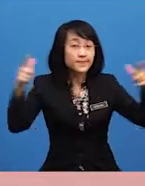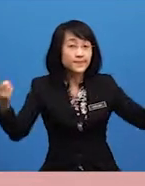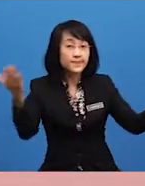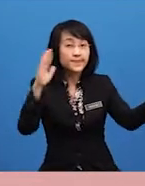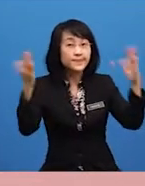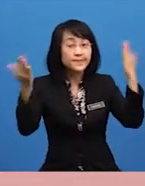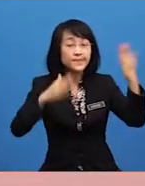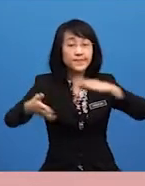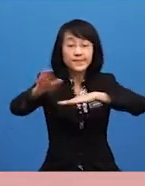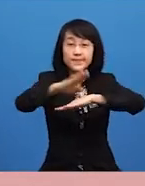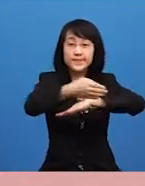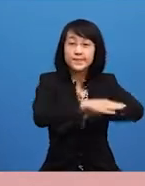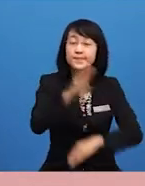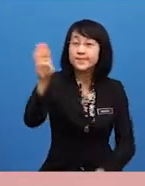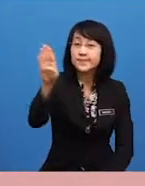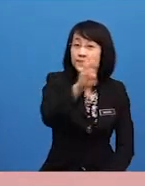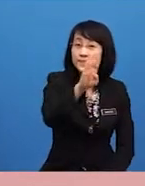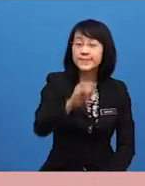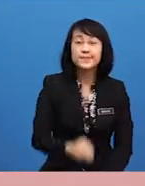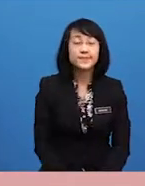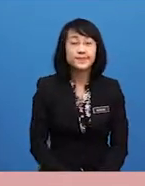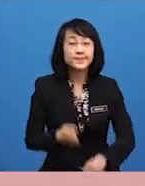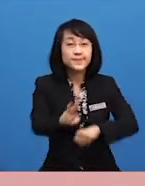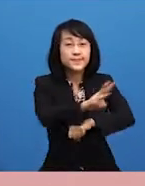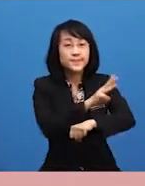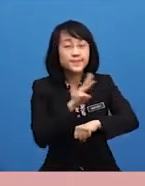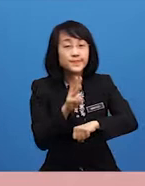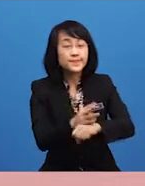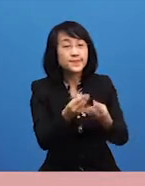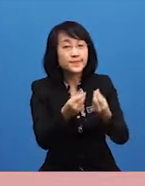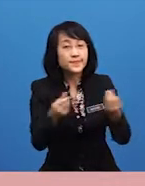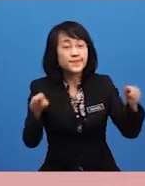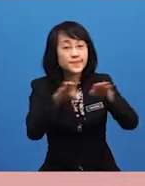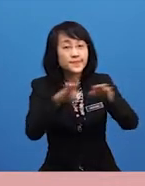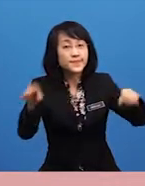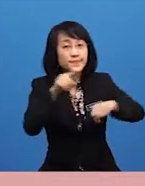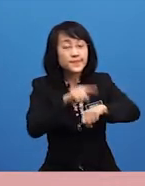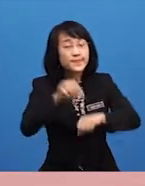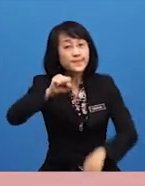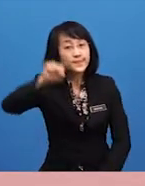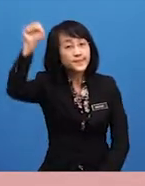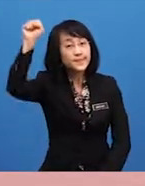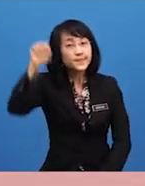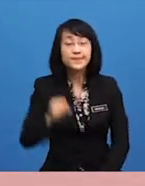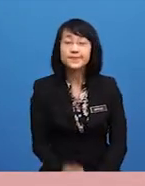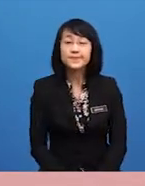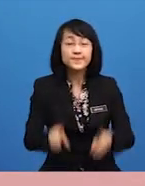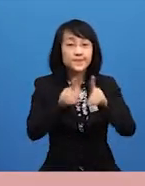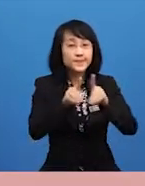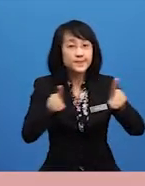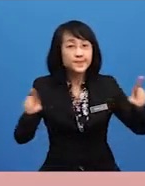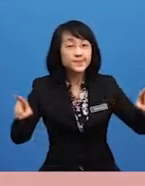berbanding pantai barat. Antara kawasan tanah pamah di Sabah ialah